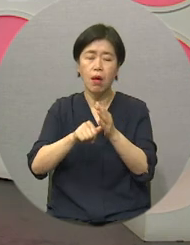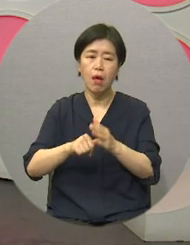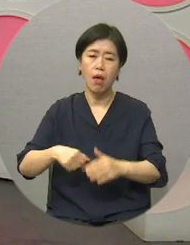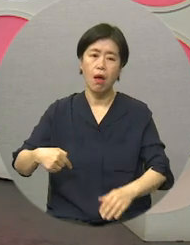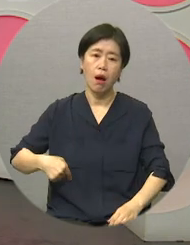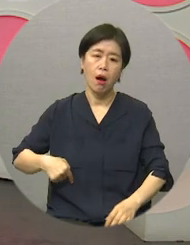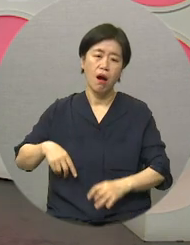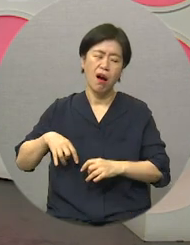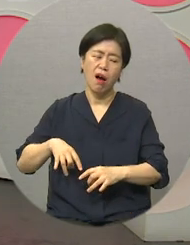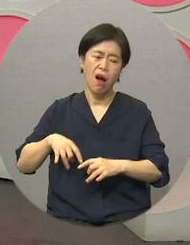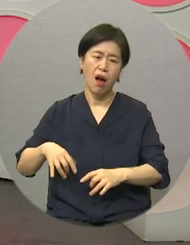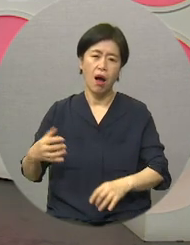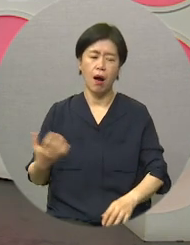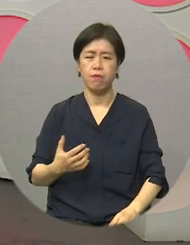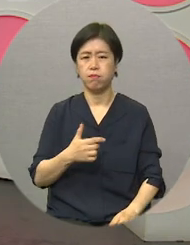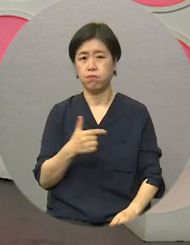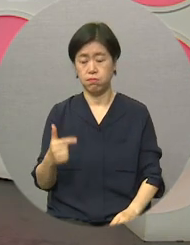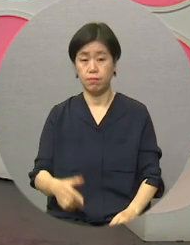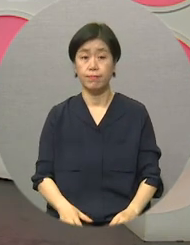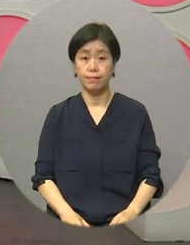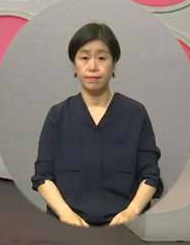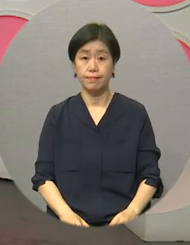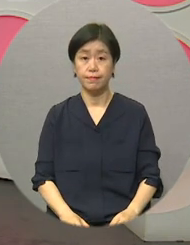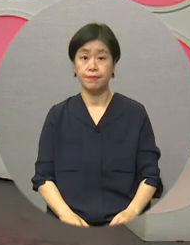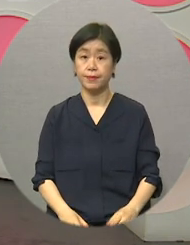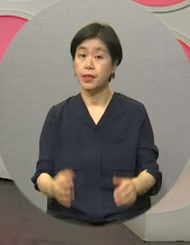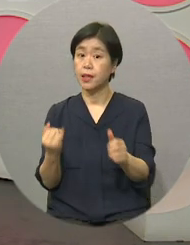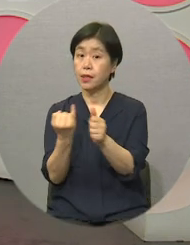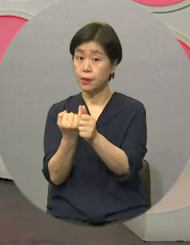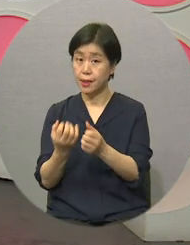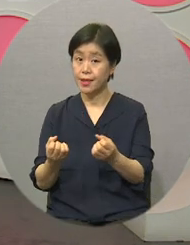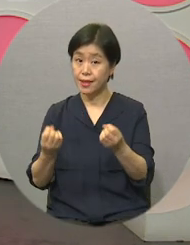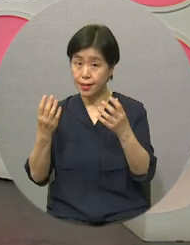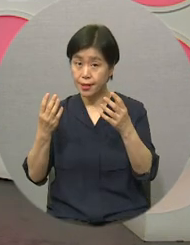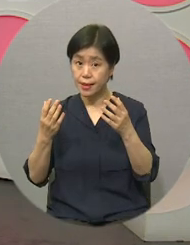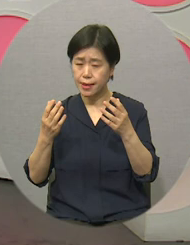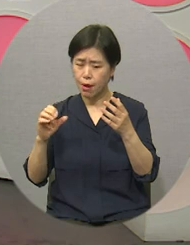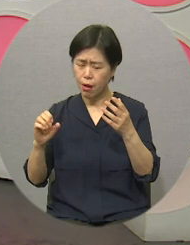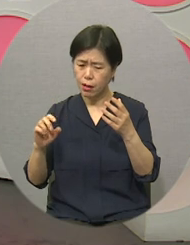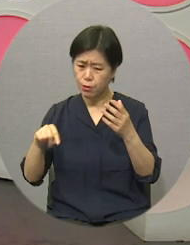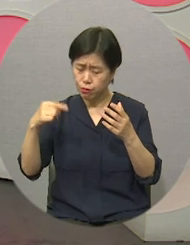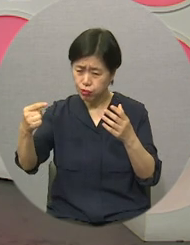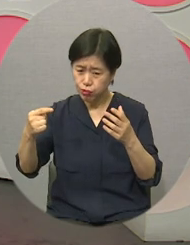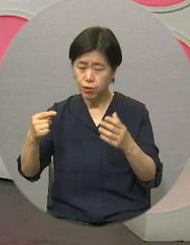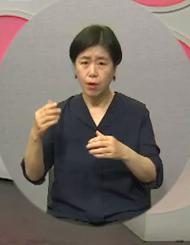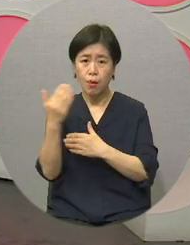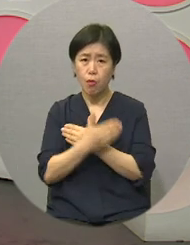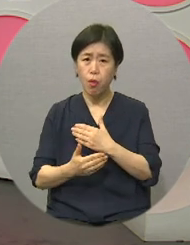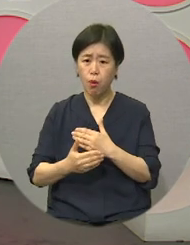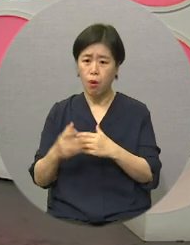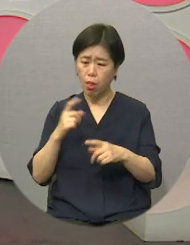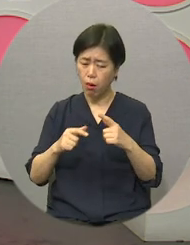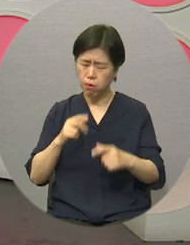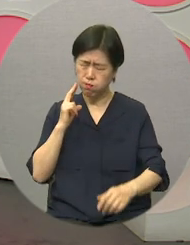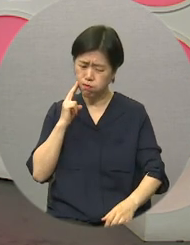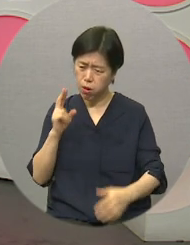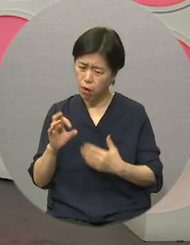엉덩이의 통증이 생겼습니다 결혼식을 개그로 몸이 더 안 좋아지면 어쩌지